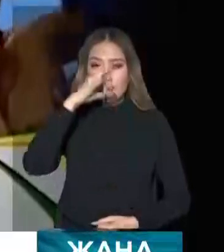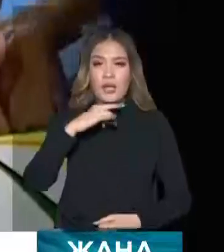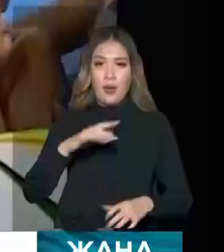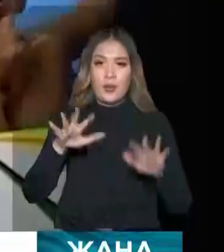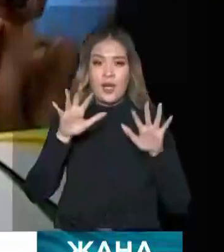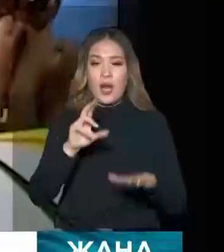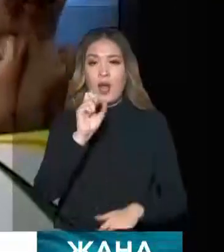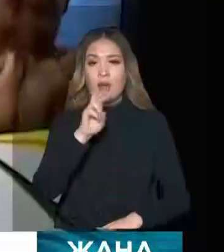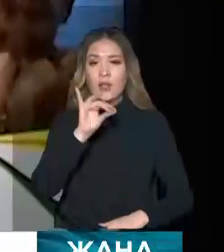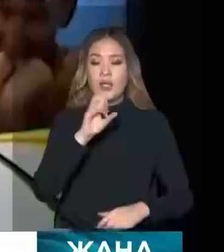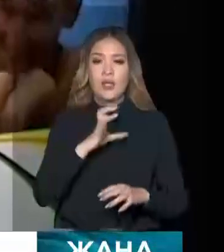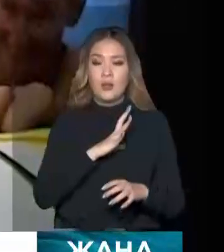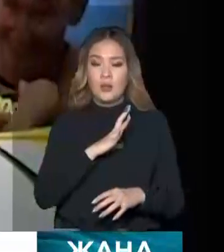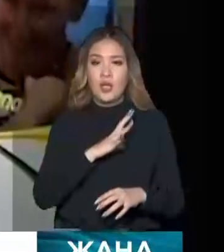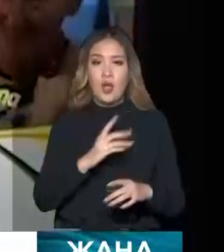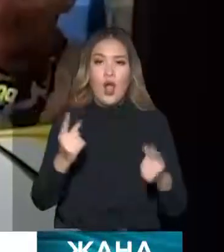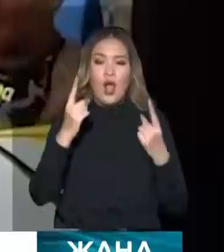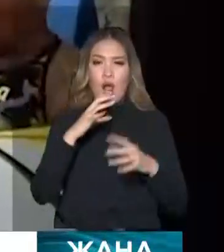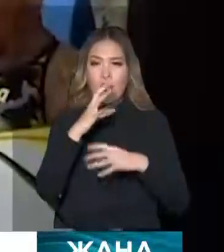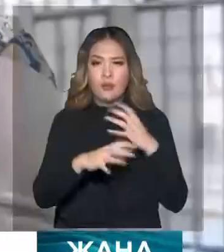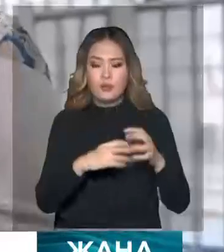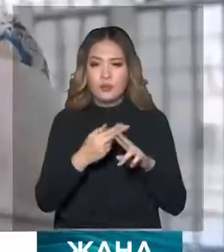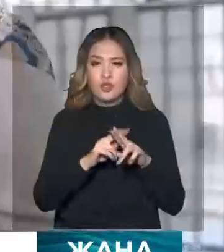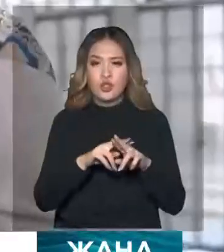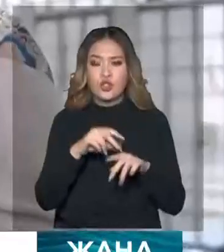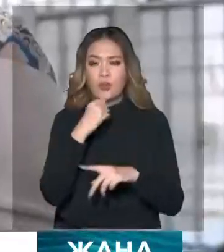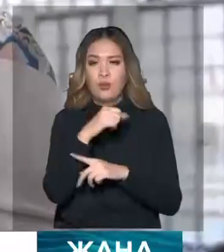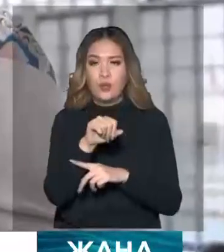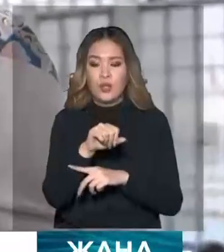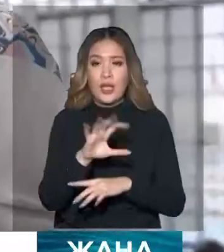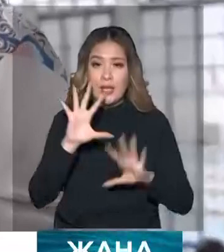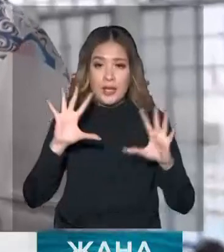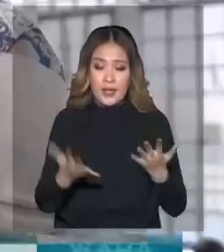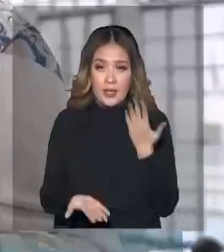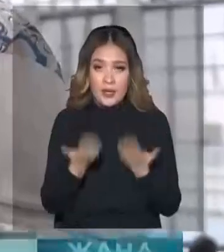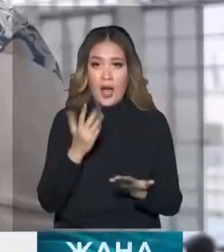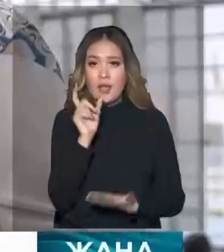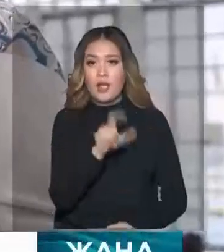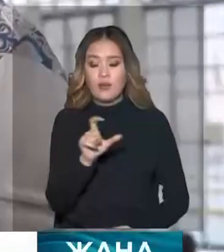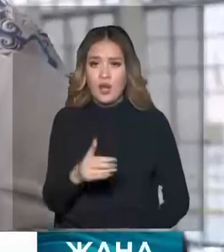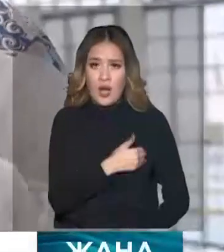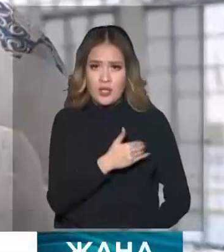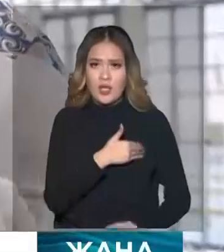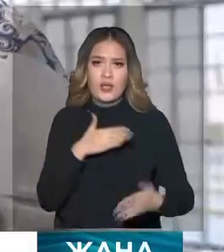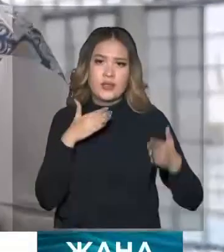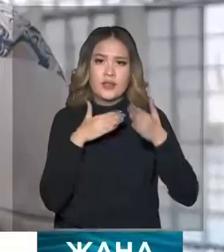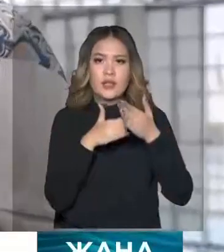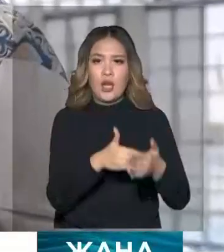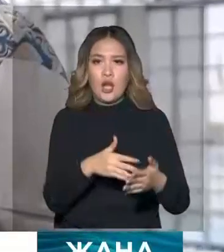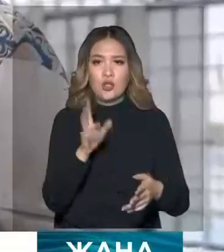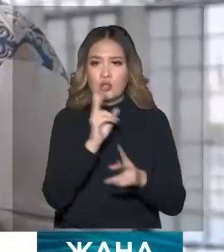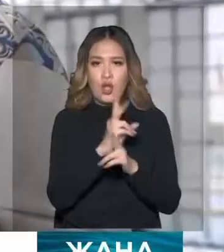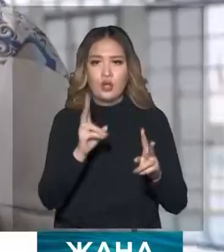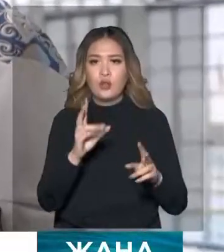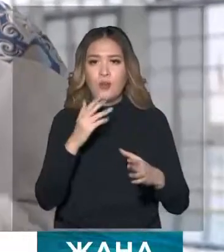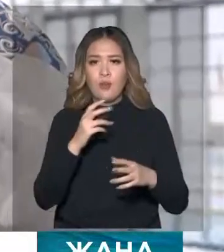құрамасының капитаны, бірнеше дүркін әлем чемпионы. Егер адам өміріндегі жетістікке жеткісі келсе, оған ештеңе кедергі емес.